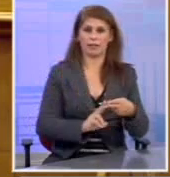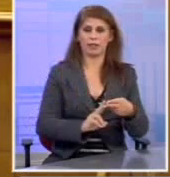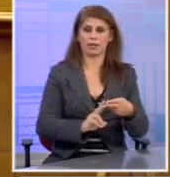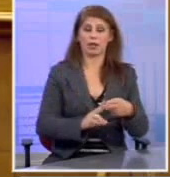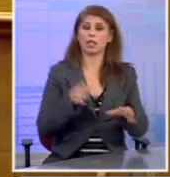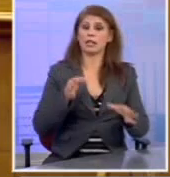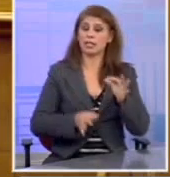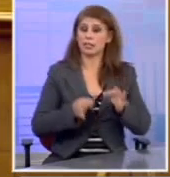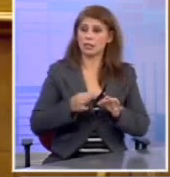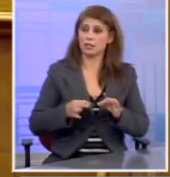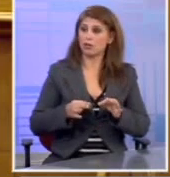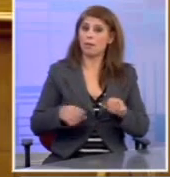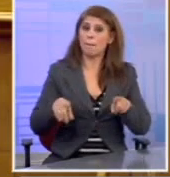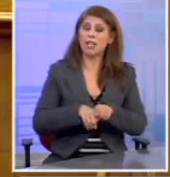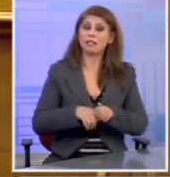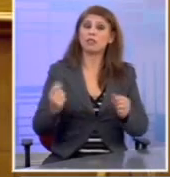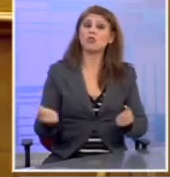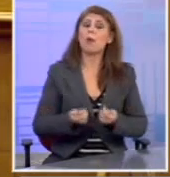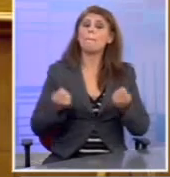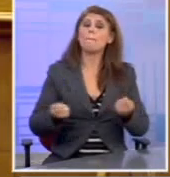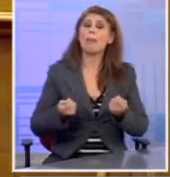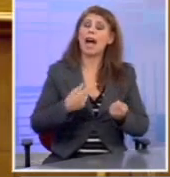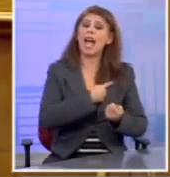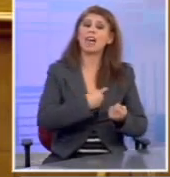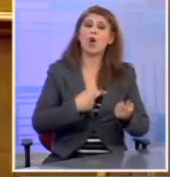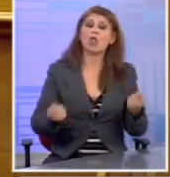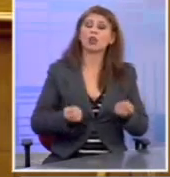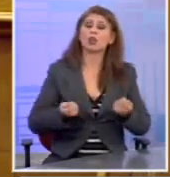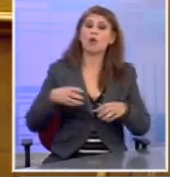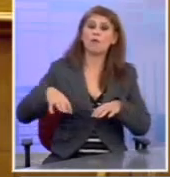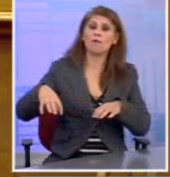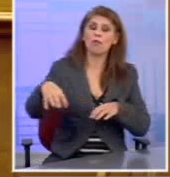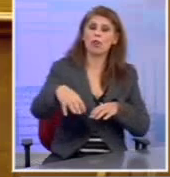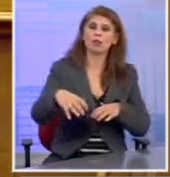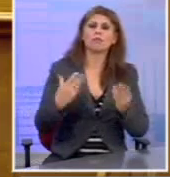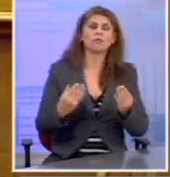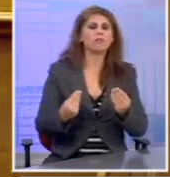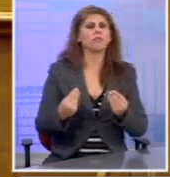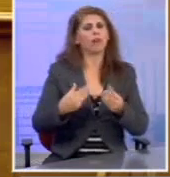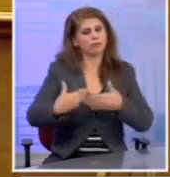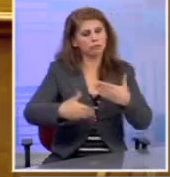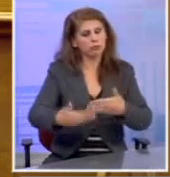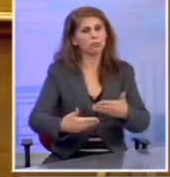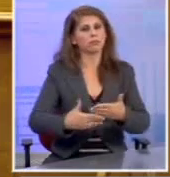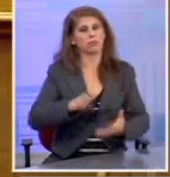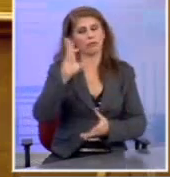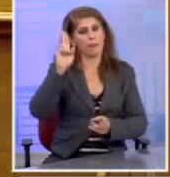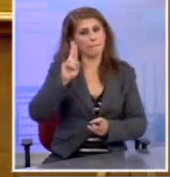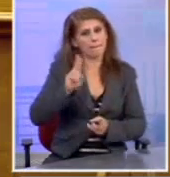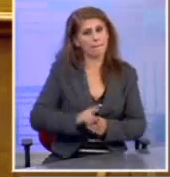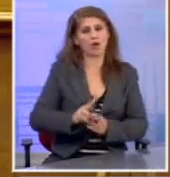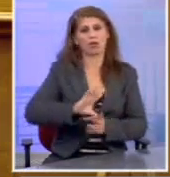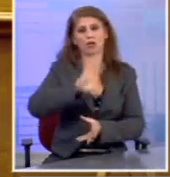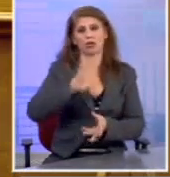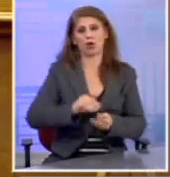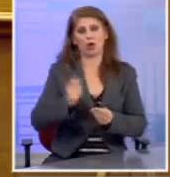να συζητήσουμε μαζί τους και να προωθήσουμε σειρά παρεμβάσεων που θα μειώνουν το συνολικό κόστος και θα βελτιώνουν ουσιαστικά